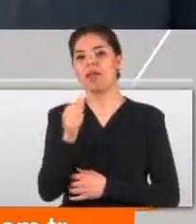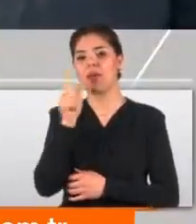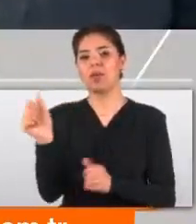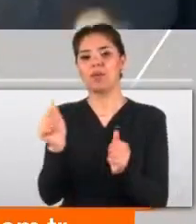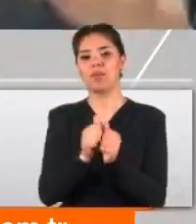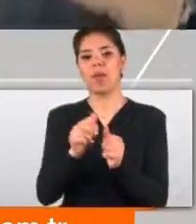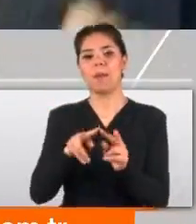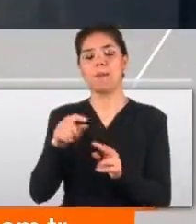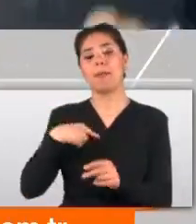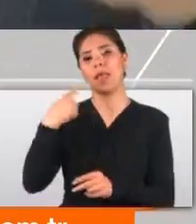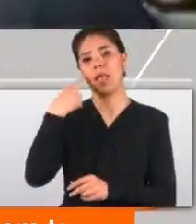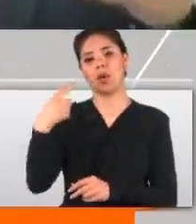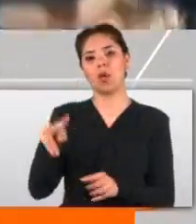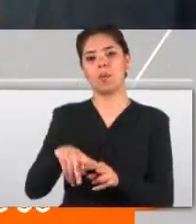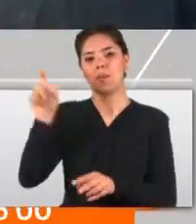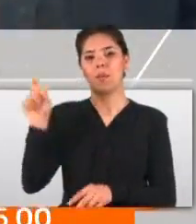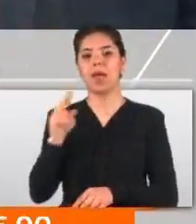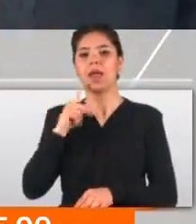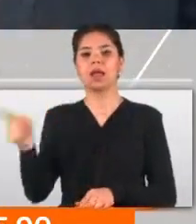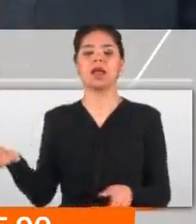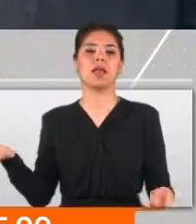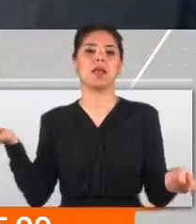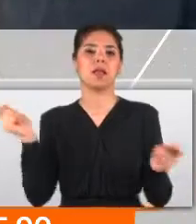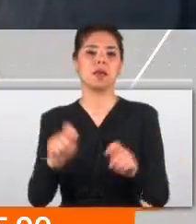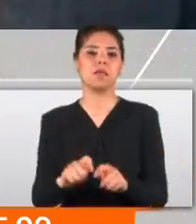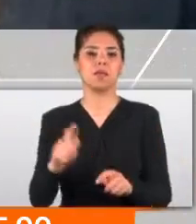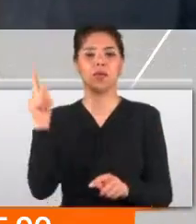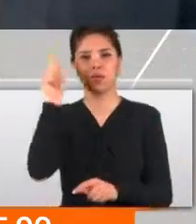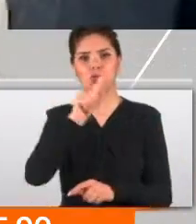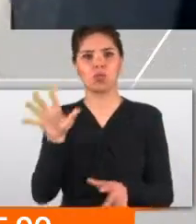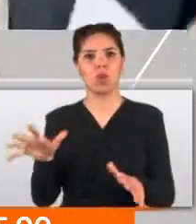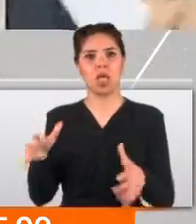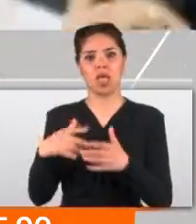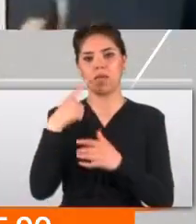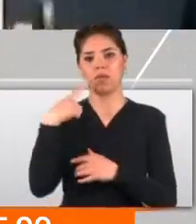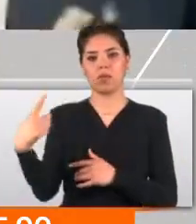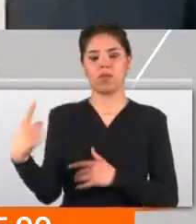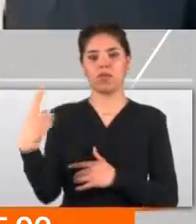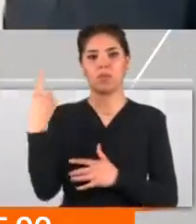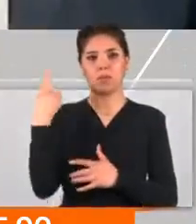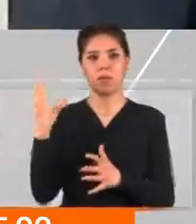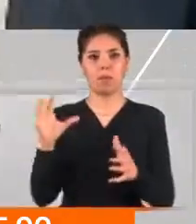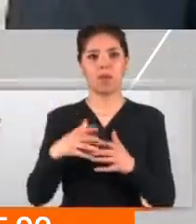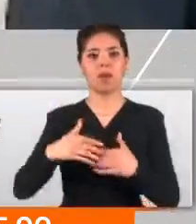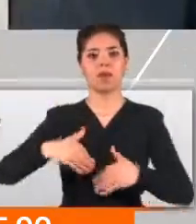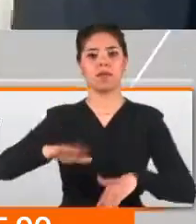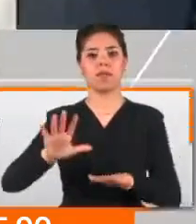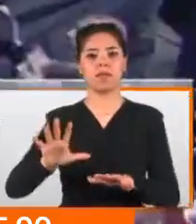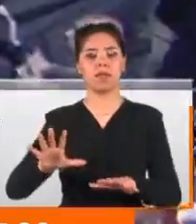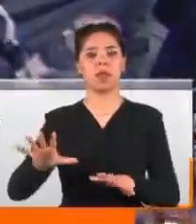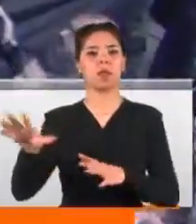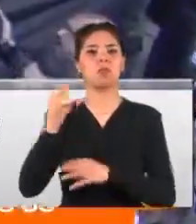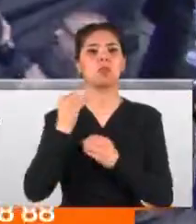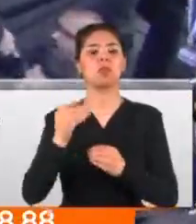Meral Akşener dükkanı kapatıyor çünkü bu kadrolarla bir parti değil kooperatif